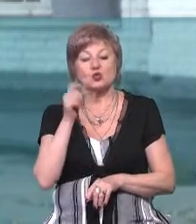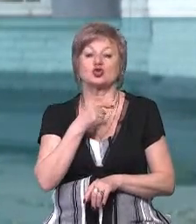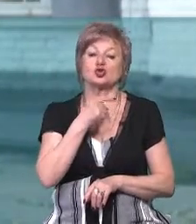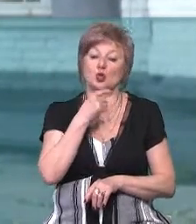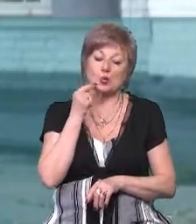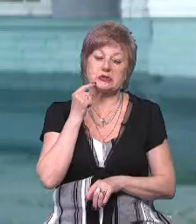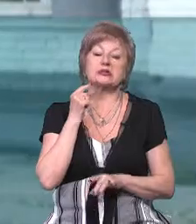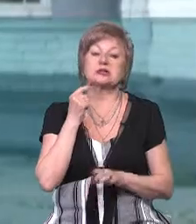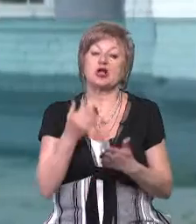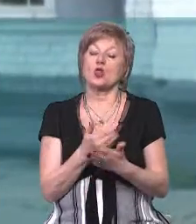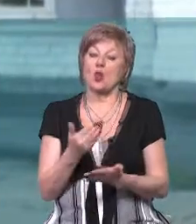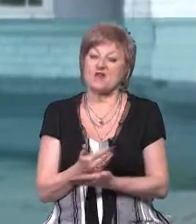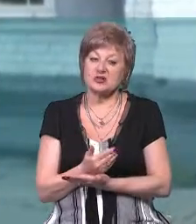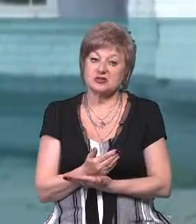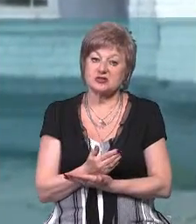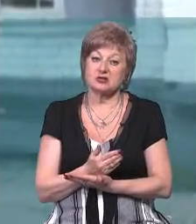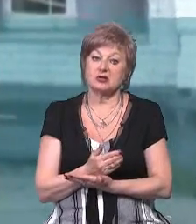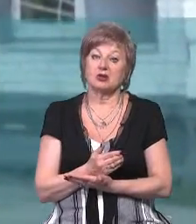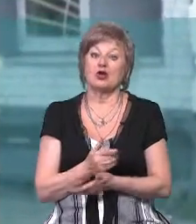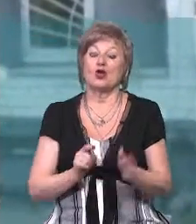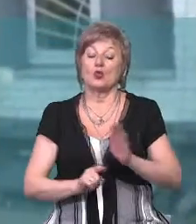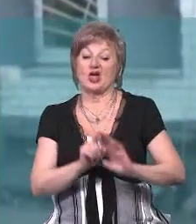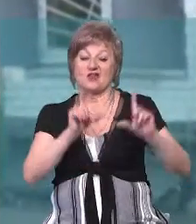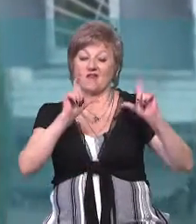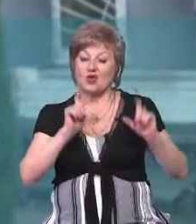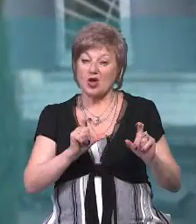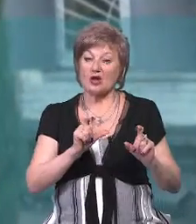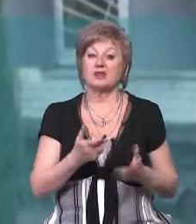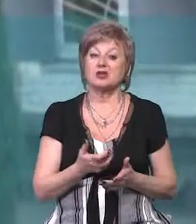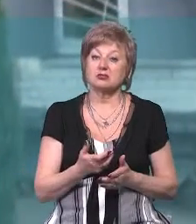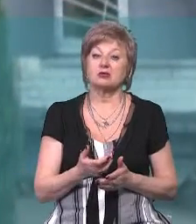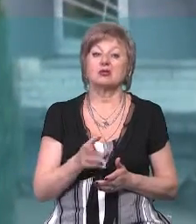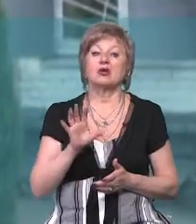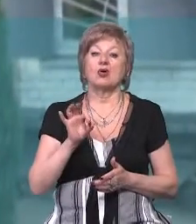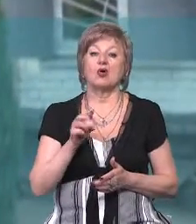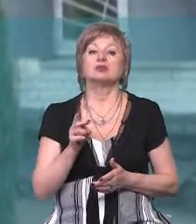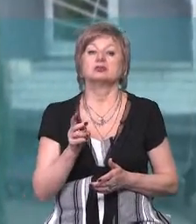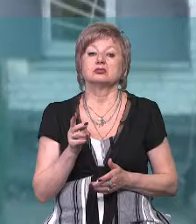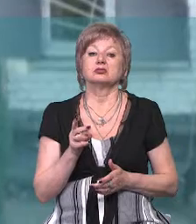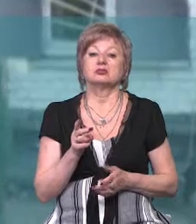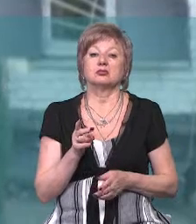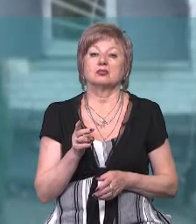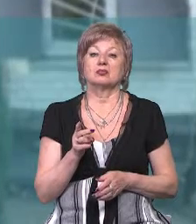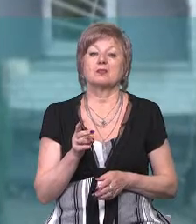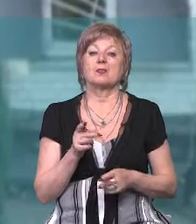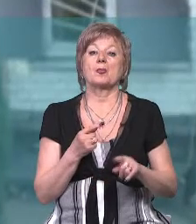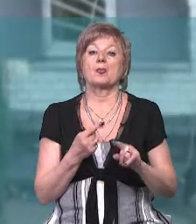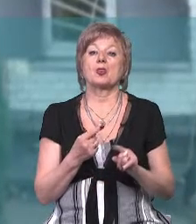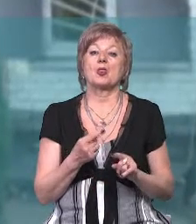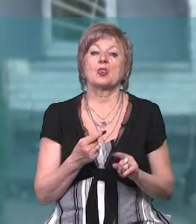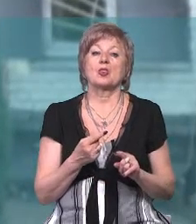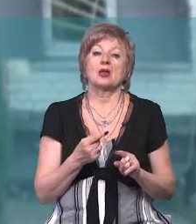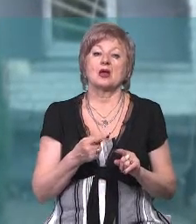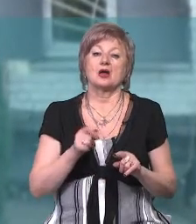новини. Коли я його почав фотографувати, він на зупинці університетська,